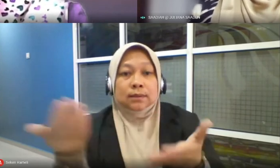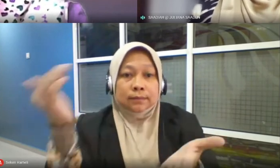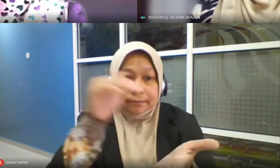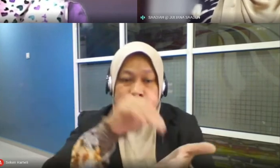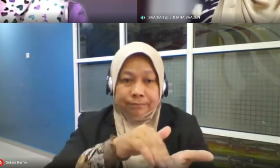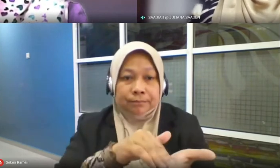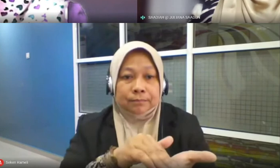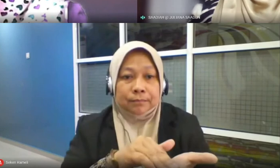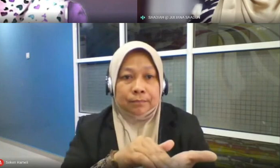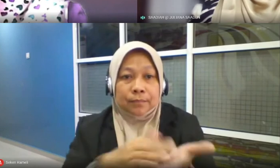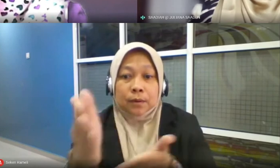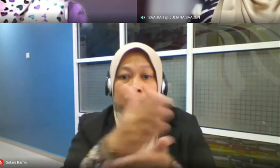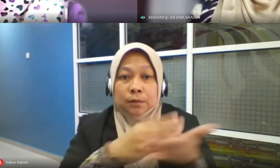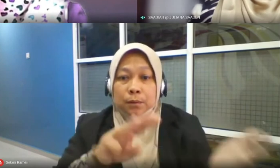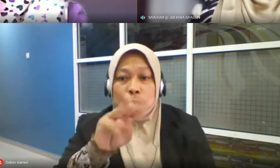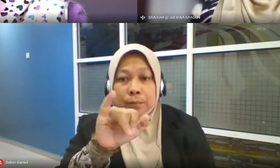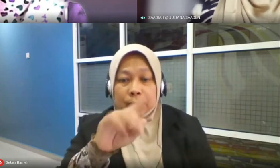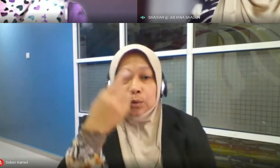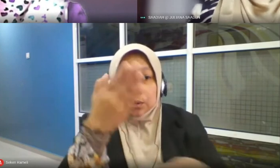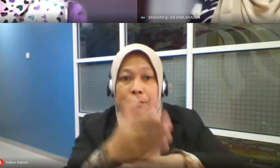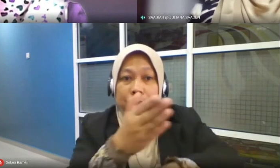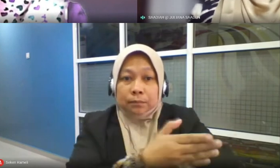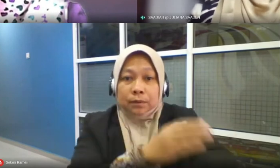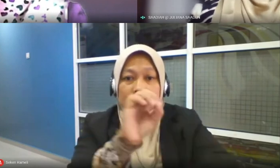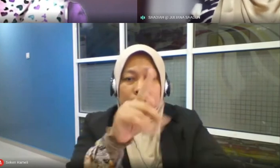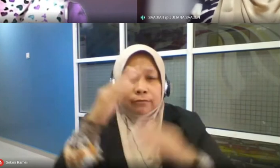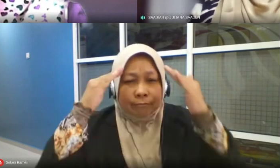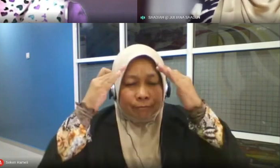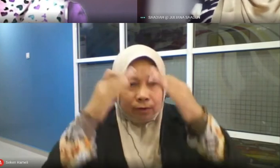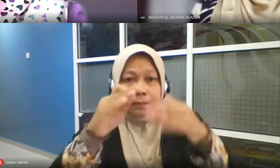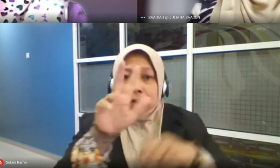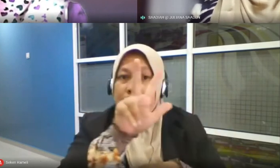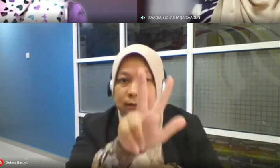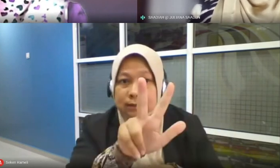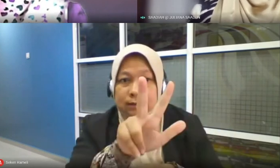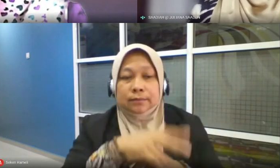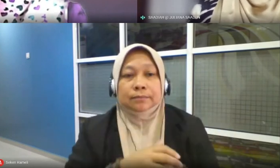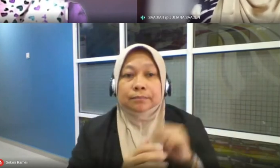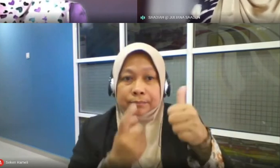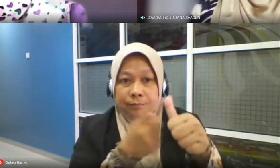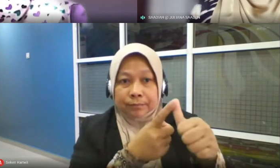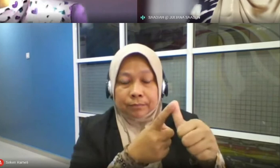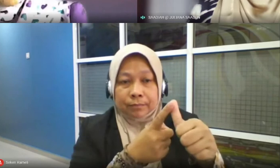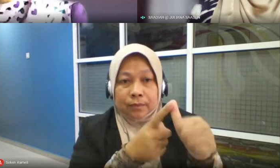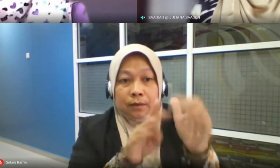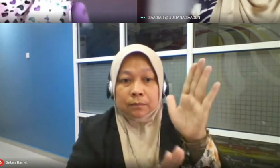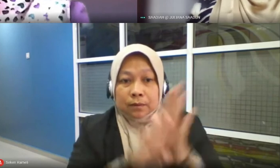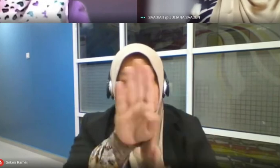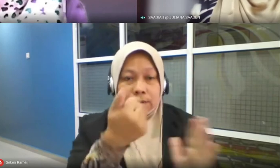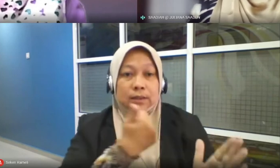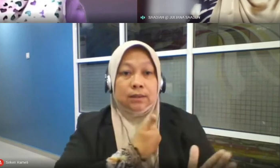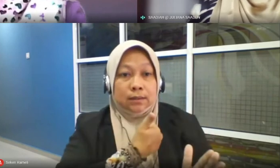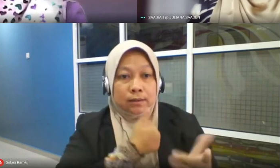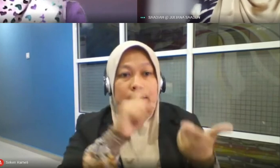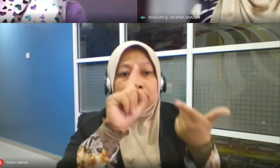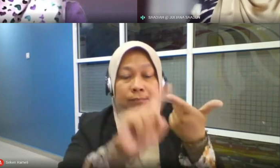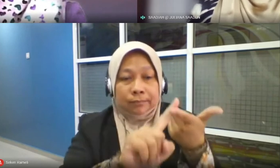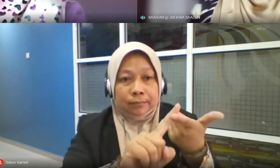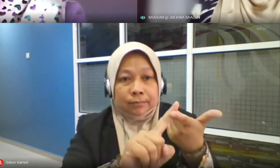lagi, siri webinar pemantapan OKU Selangor ini berfokuskan kepada 3 elemen ya. Yang pertama ini adalah pembangunan kendiri dan